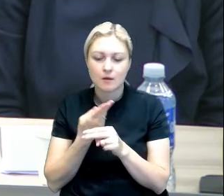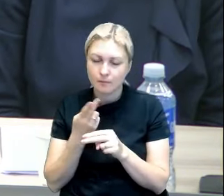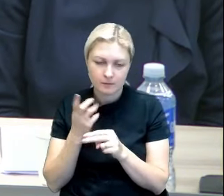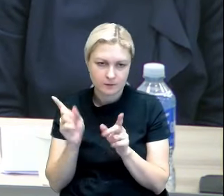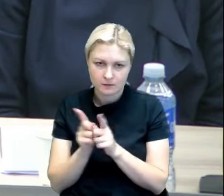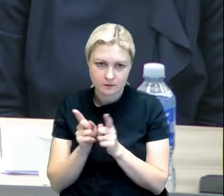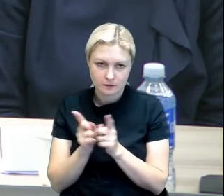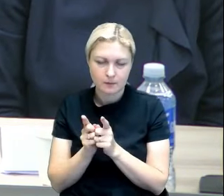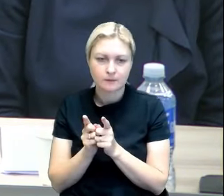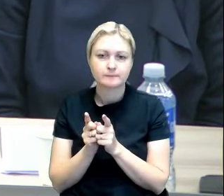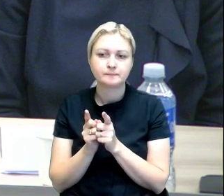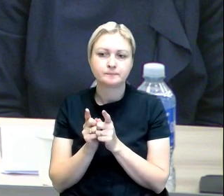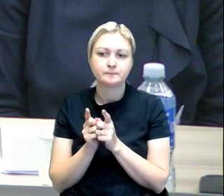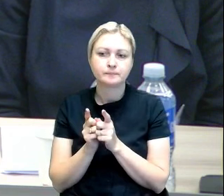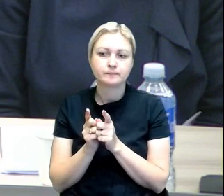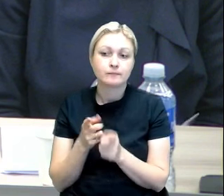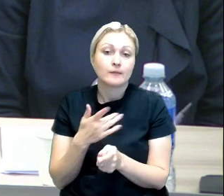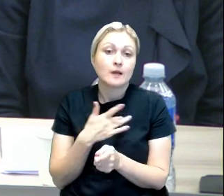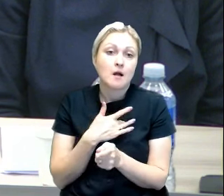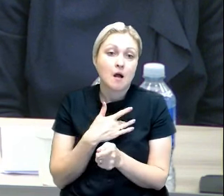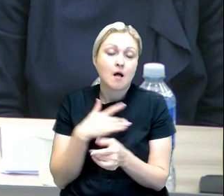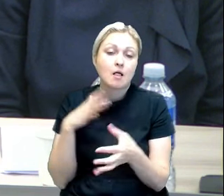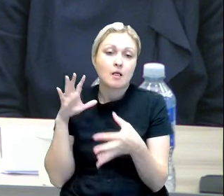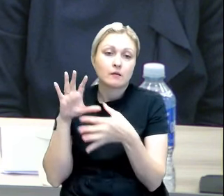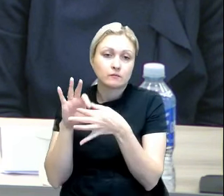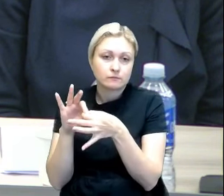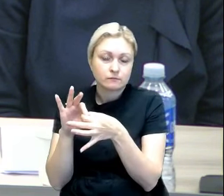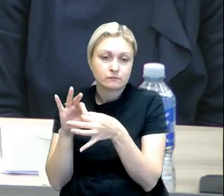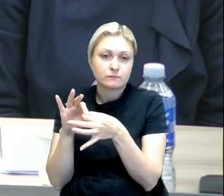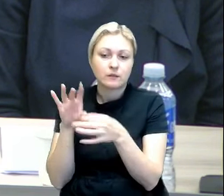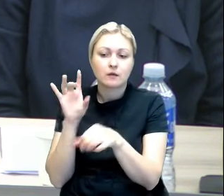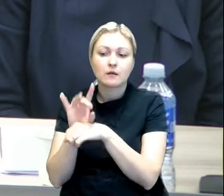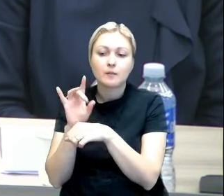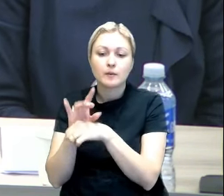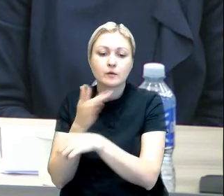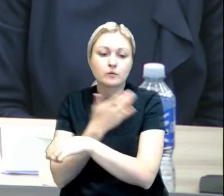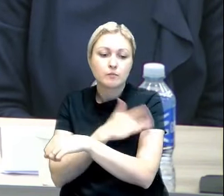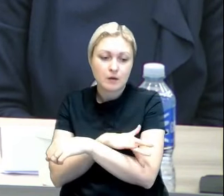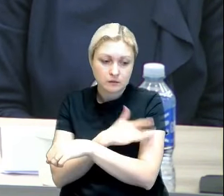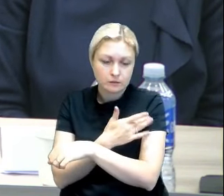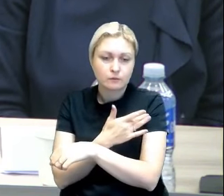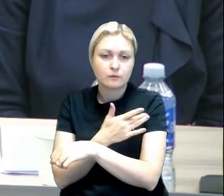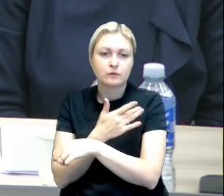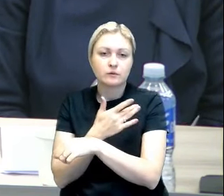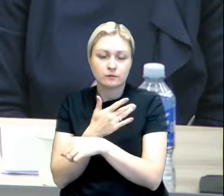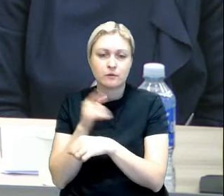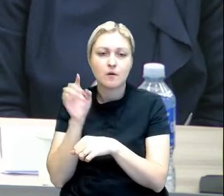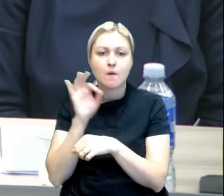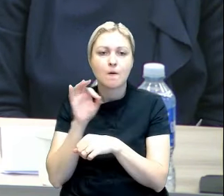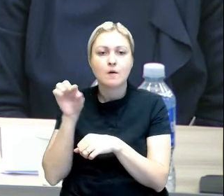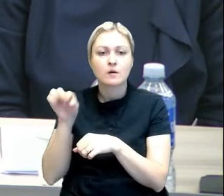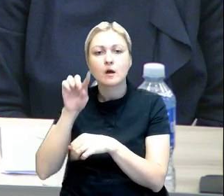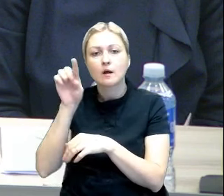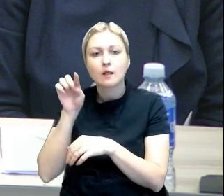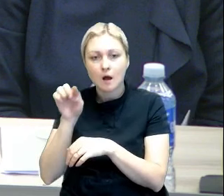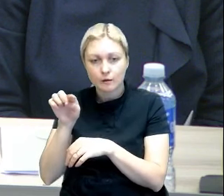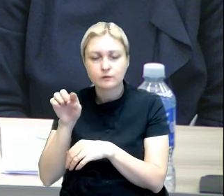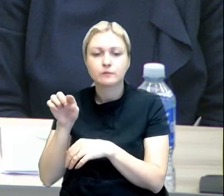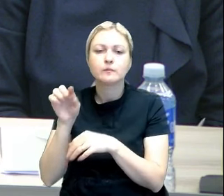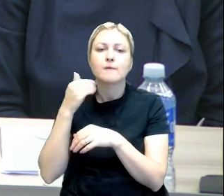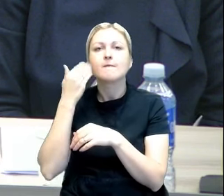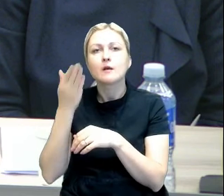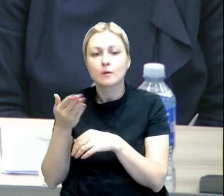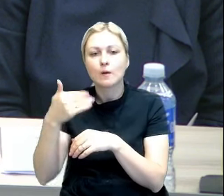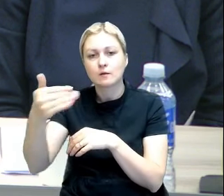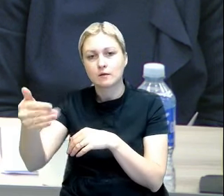galbūt prijungus prie klaipėdos paslaugų apie tą klausimą bus galima vėliau kalbėt